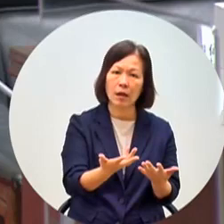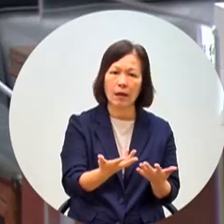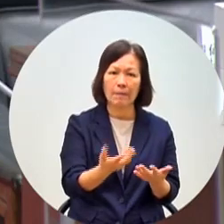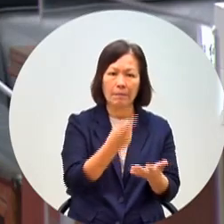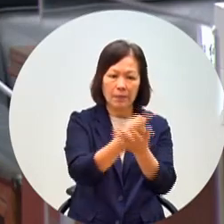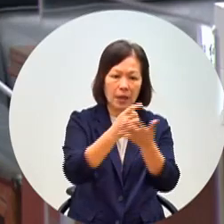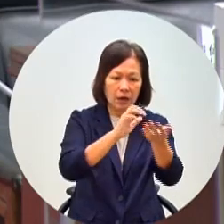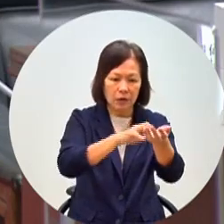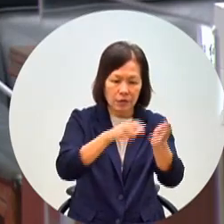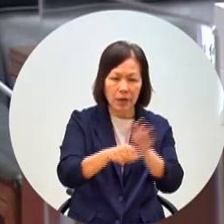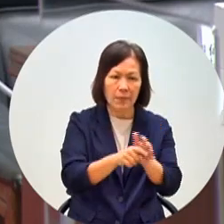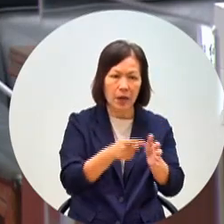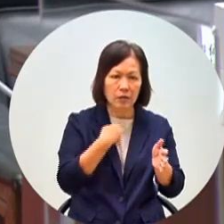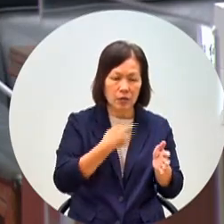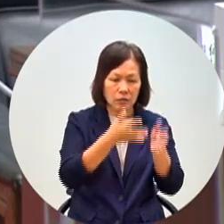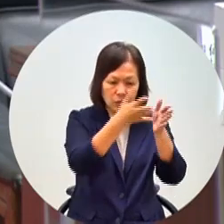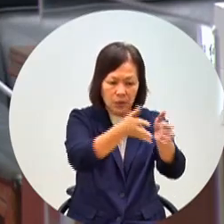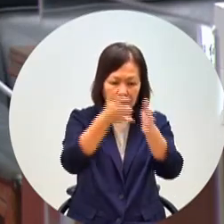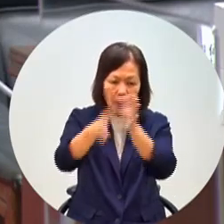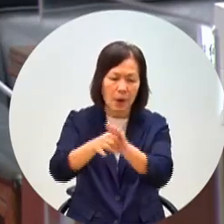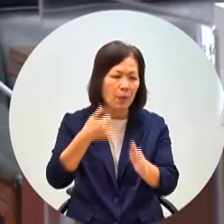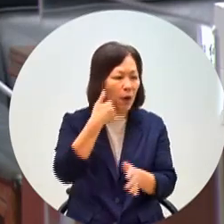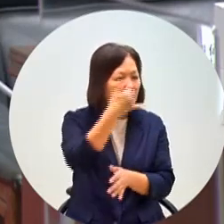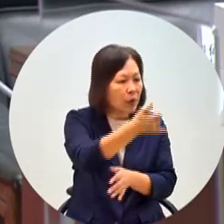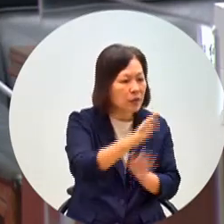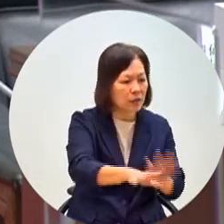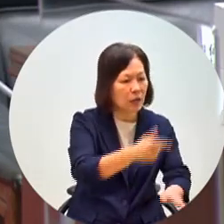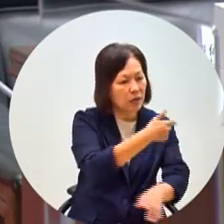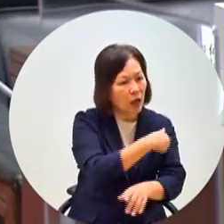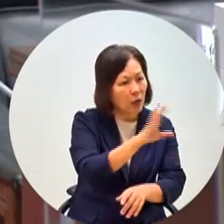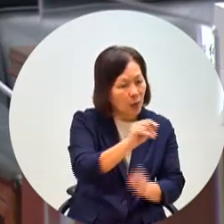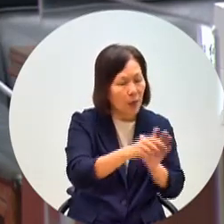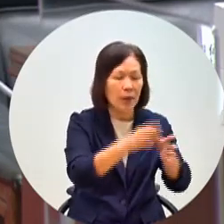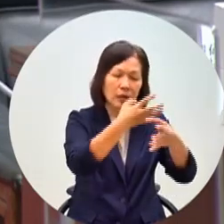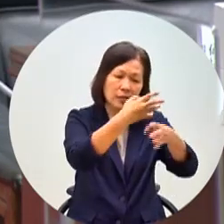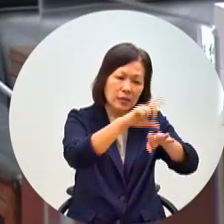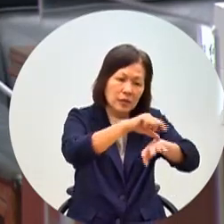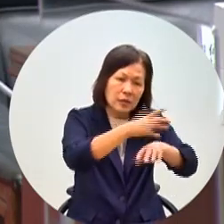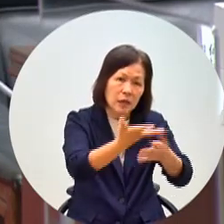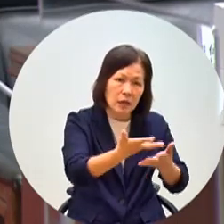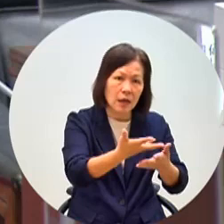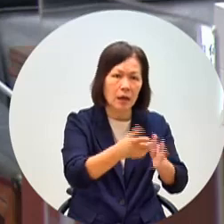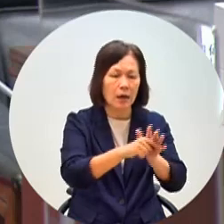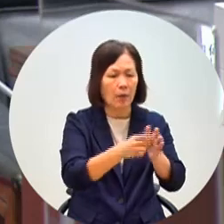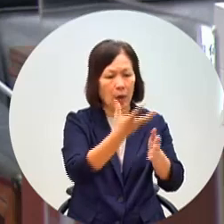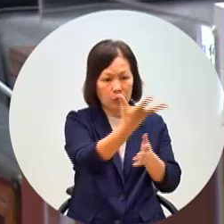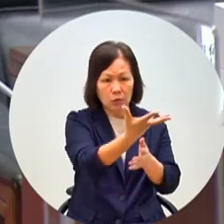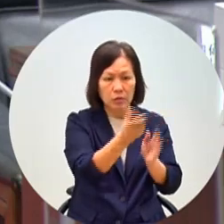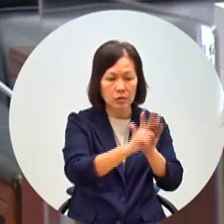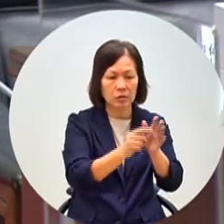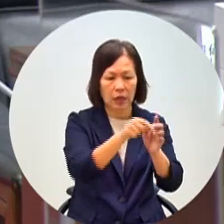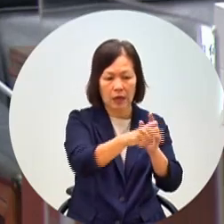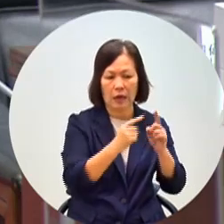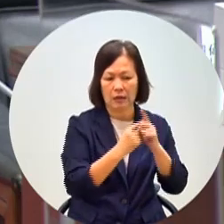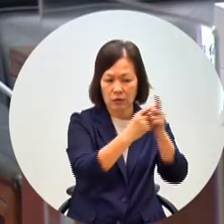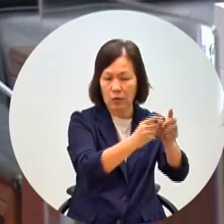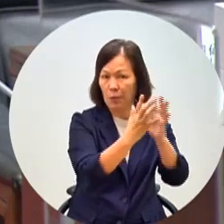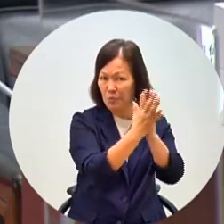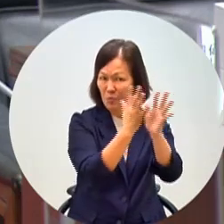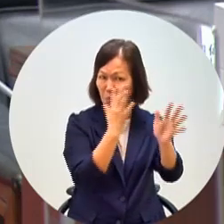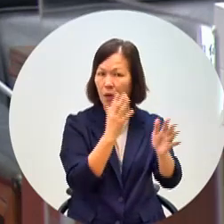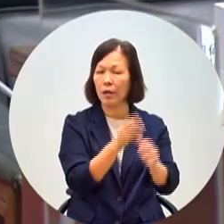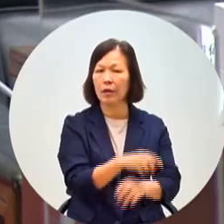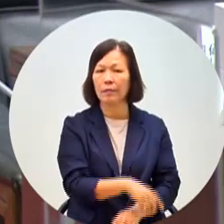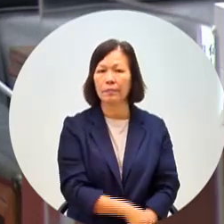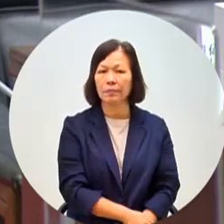家医院每家诊所去打说哎、欸，今天能不能打，哪个时候能打，大部分都是要现场排队啦，